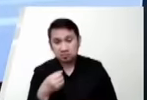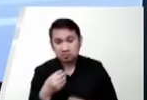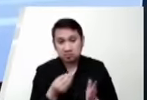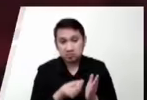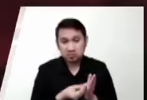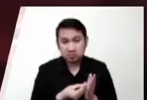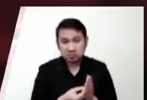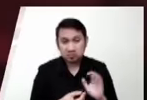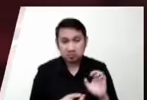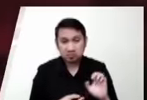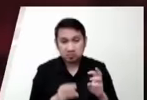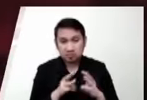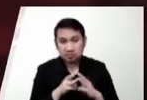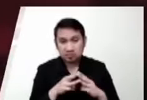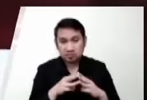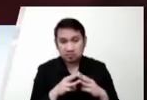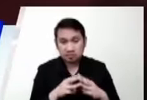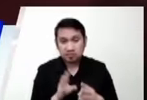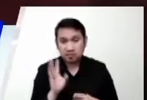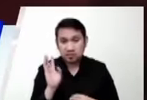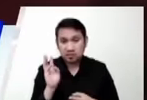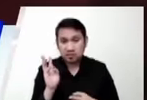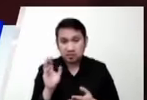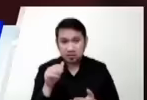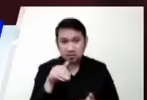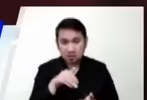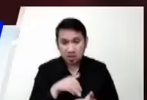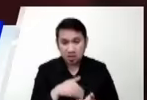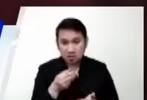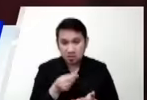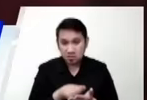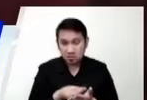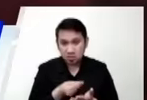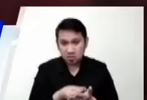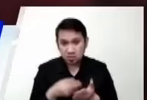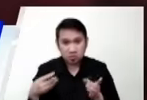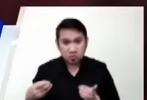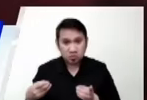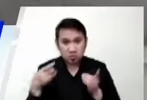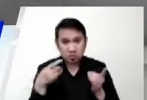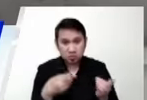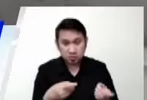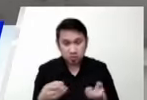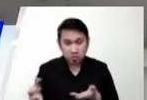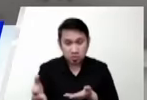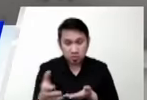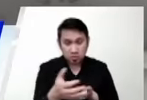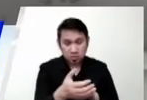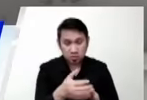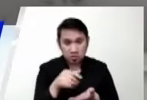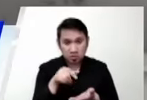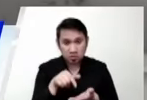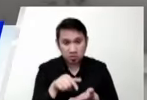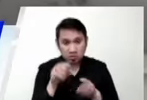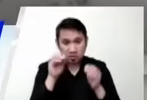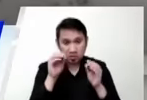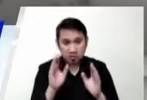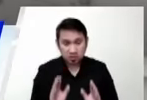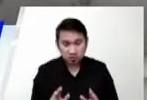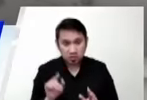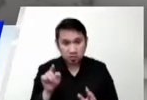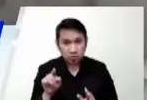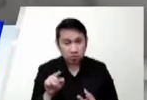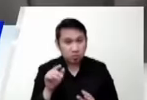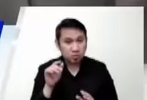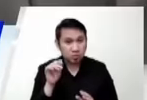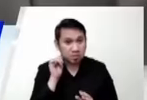e-wallet. Halos 60,000 pesos na donasyon umano ang nalikom ng guro para sa 2 taong gulang na batang kritikal ang kondisyon